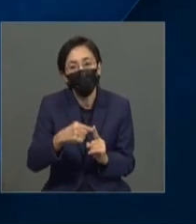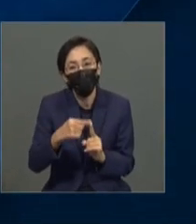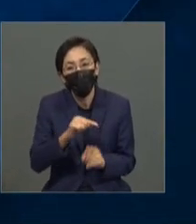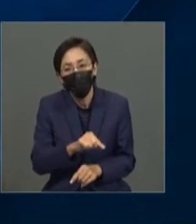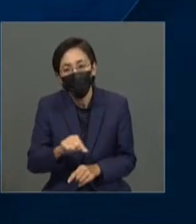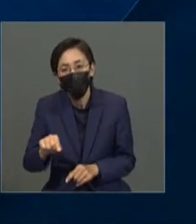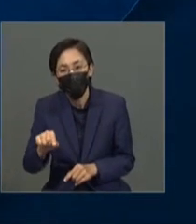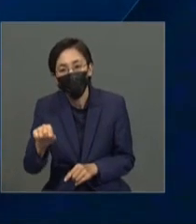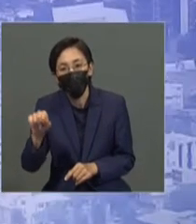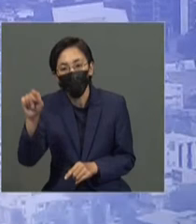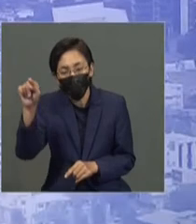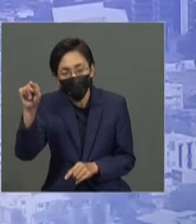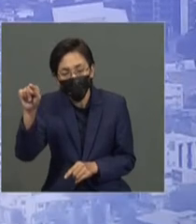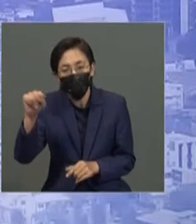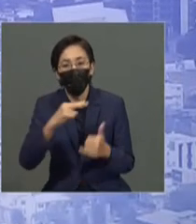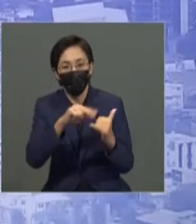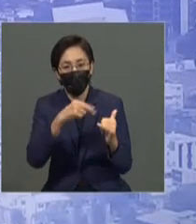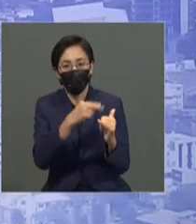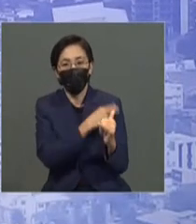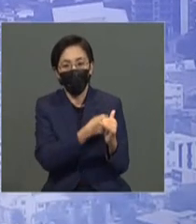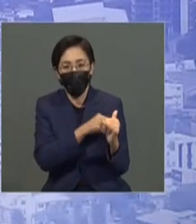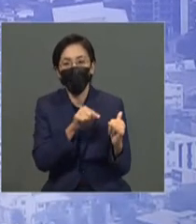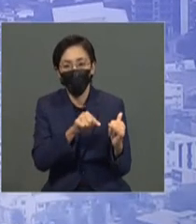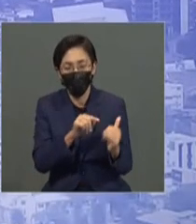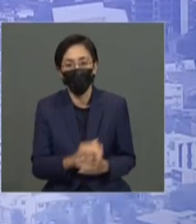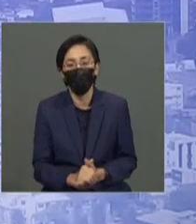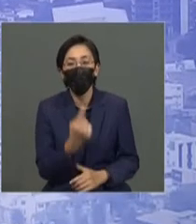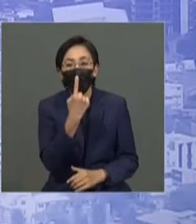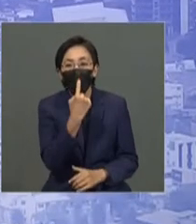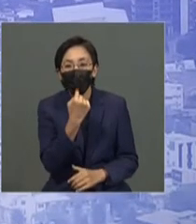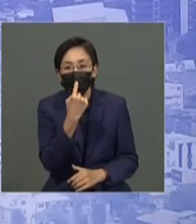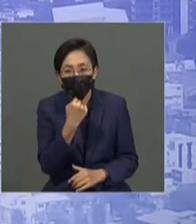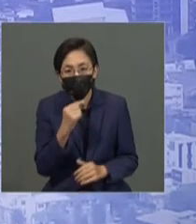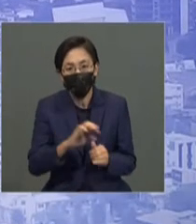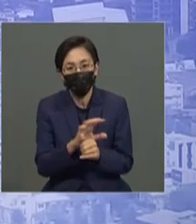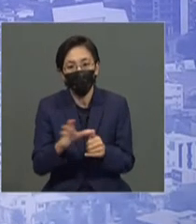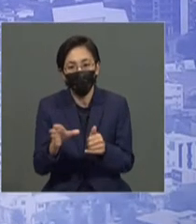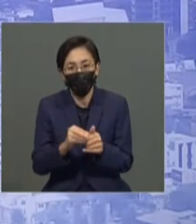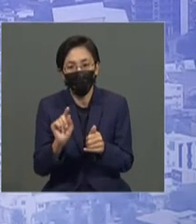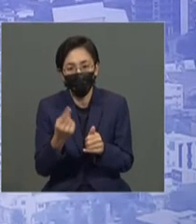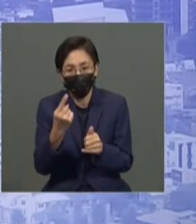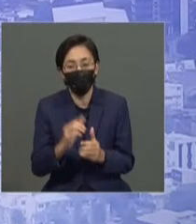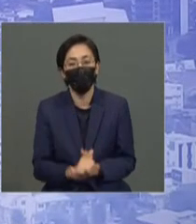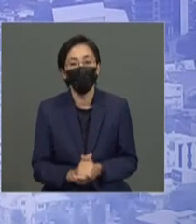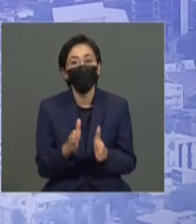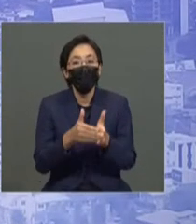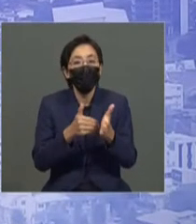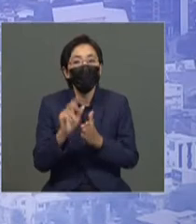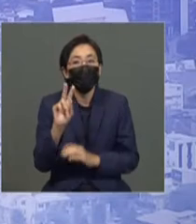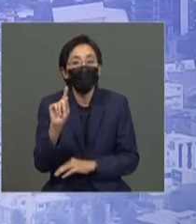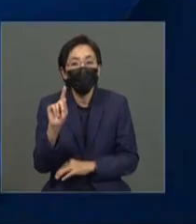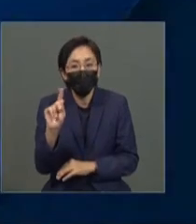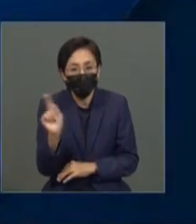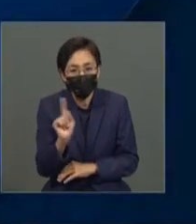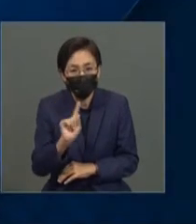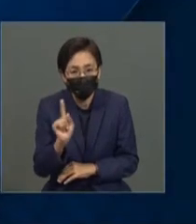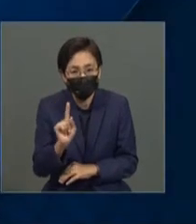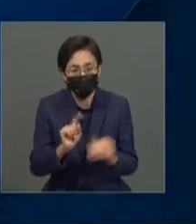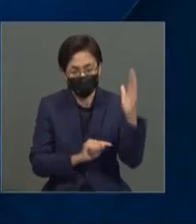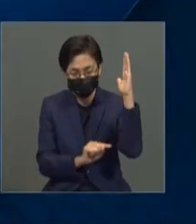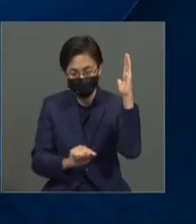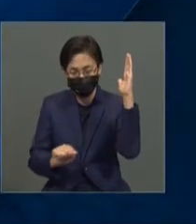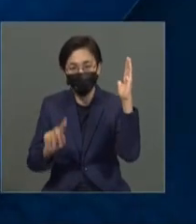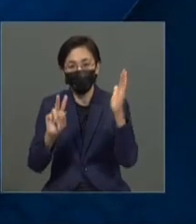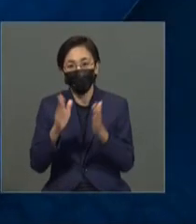าอยู่สีแดงจะเป็นการรายงานผู้ป่วยรายใหม่ส ีเขียวเป็นการแสดงผู้ป่วยที่ห